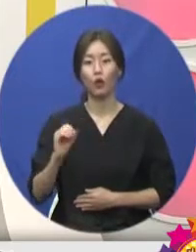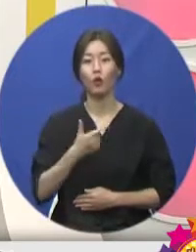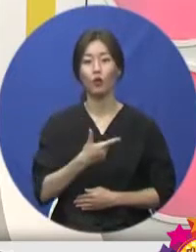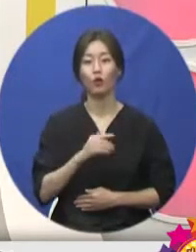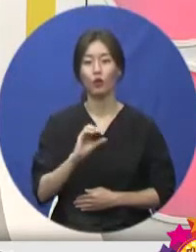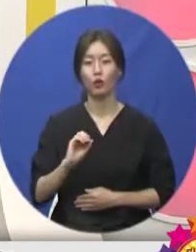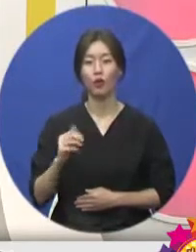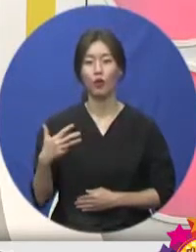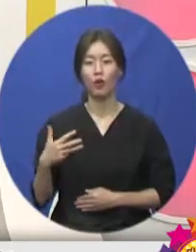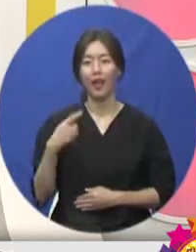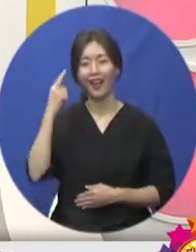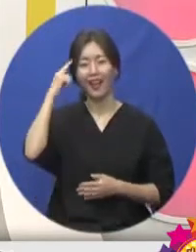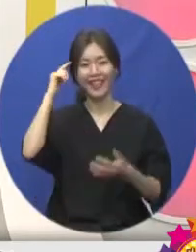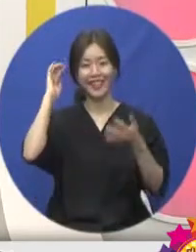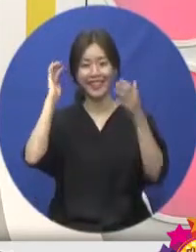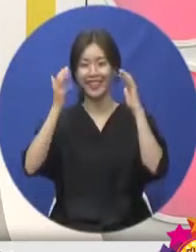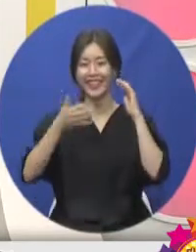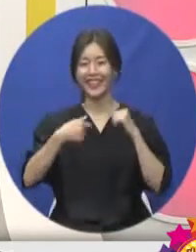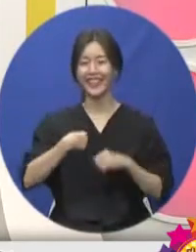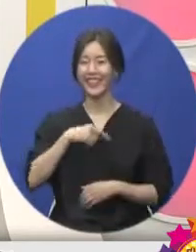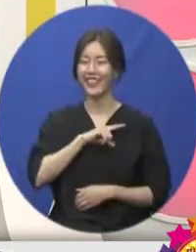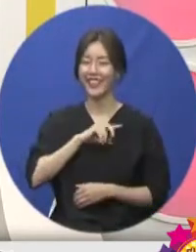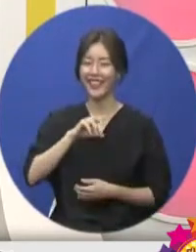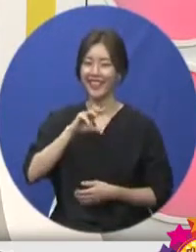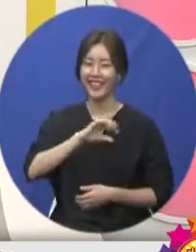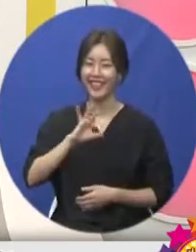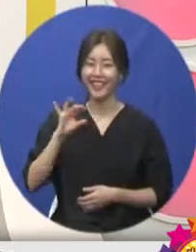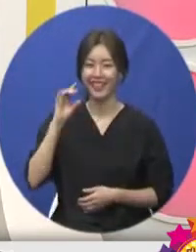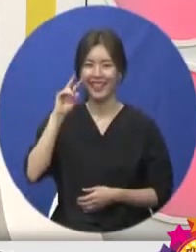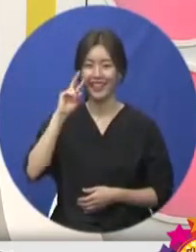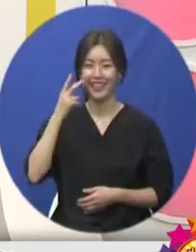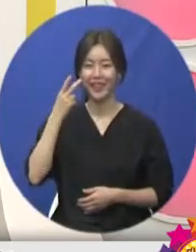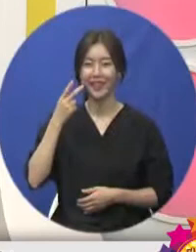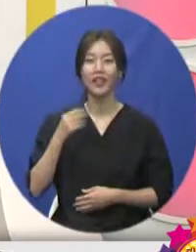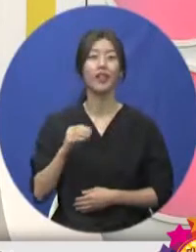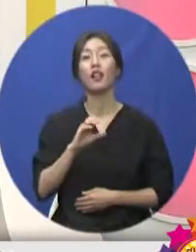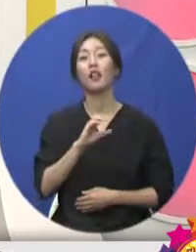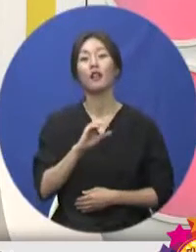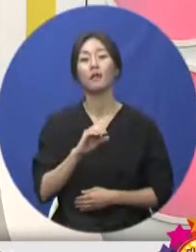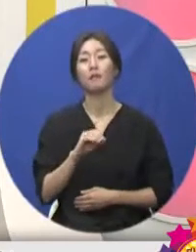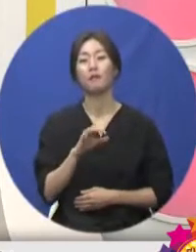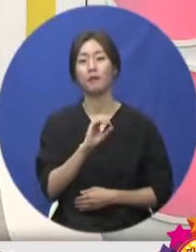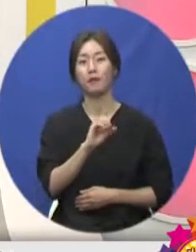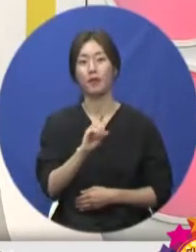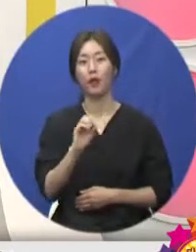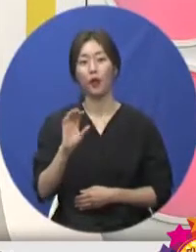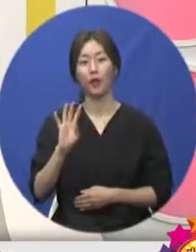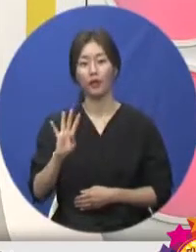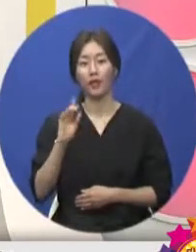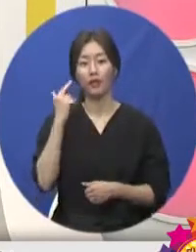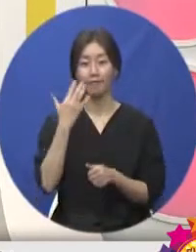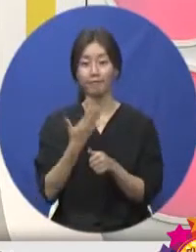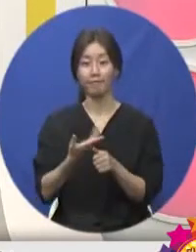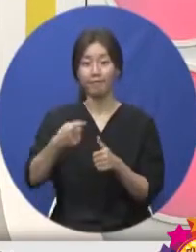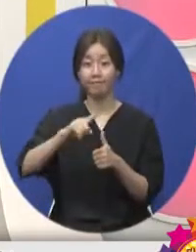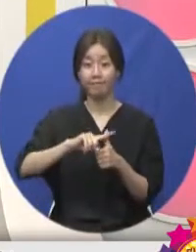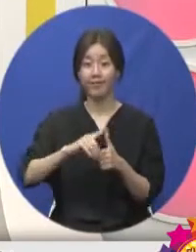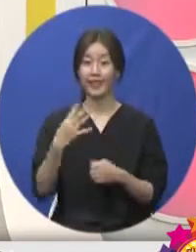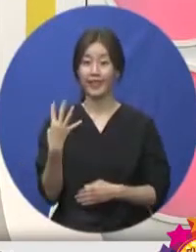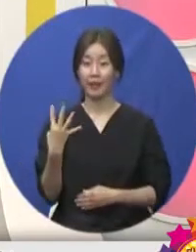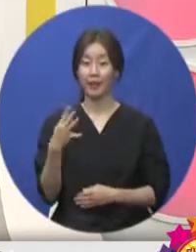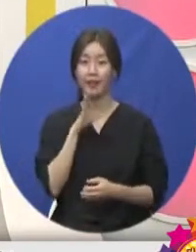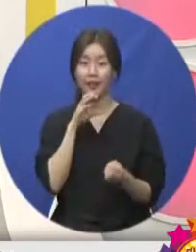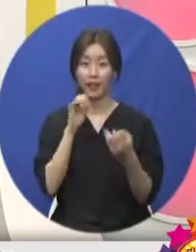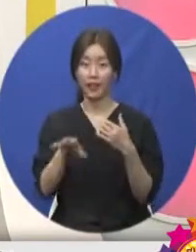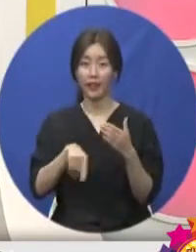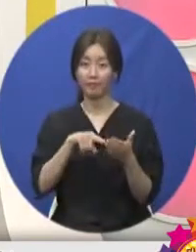080-6060-6060 참, 아이, 헷갈리네. 내 이름도 헷갈릴 때가 있어요. 060-6608-1004번 누르시고 네. 퀴즈 참여는 4번입니다. 4번 누르시고